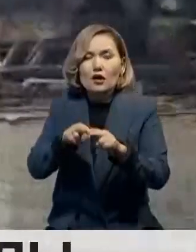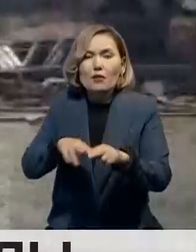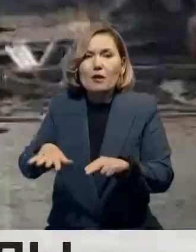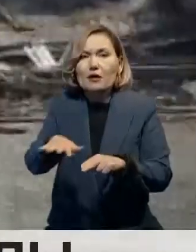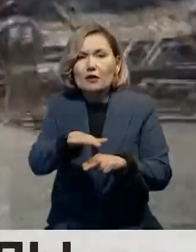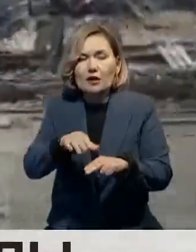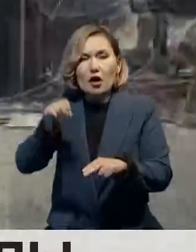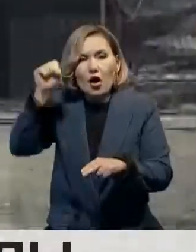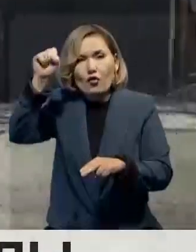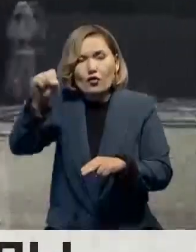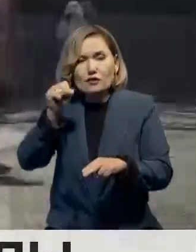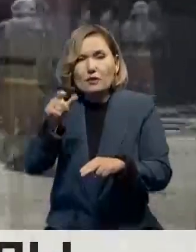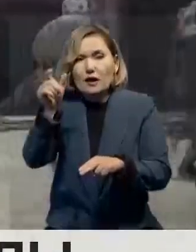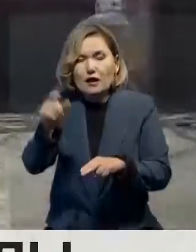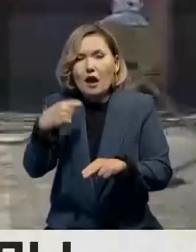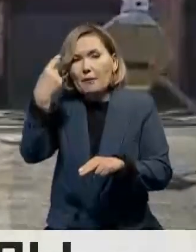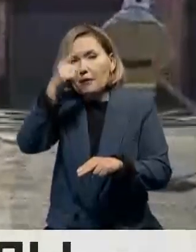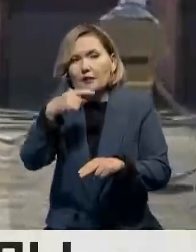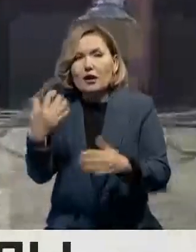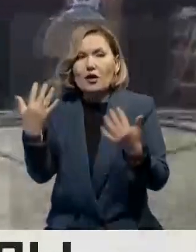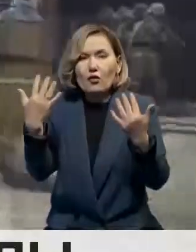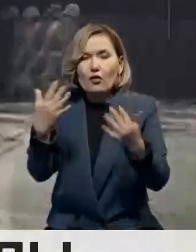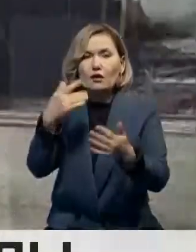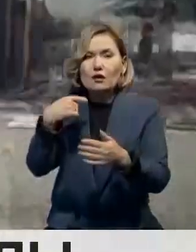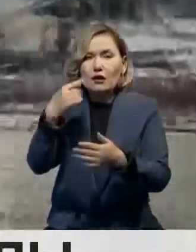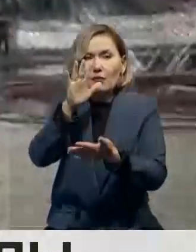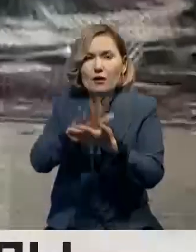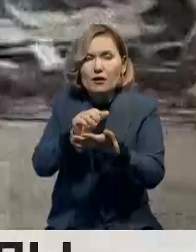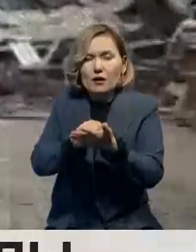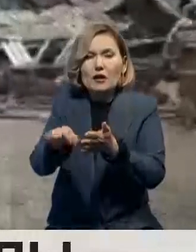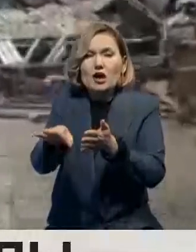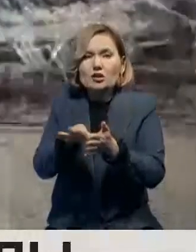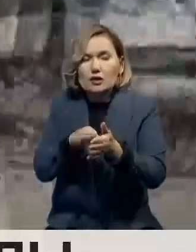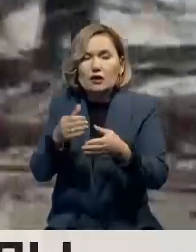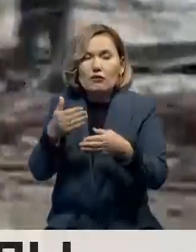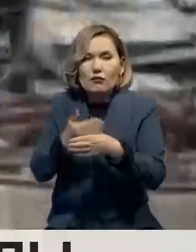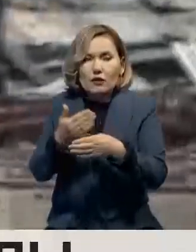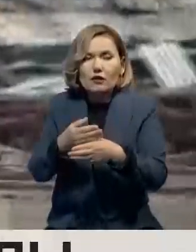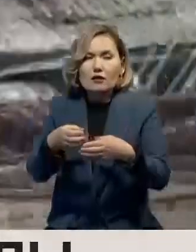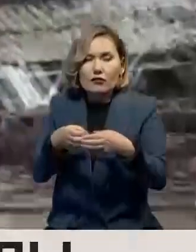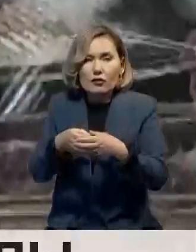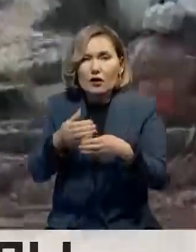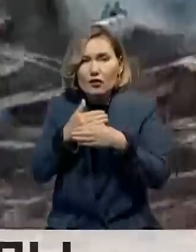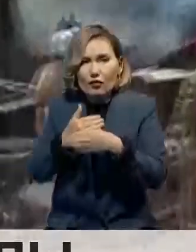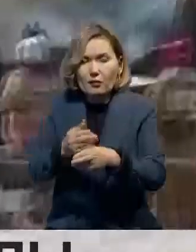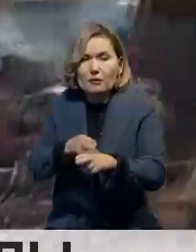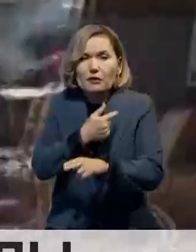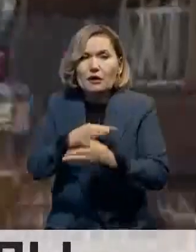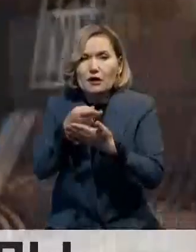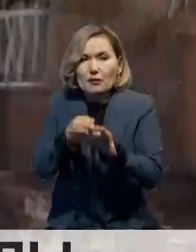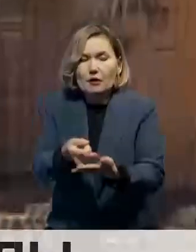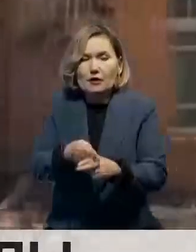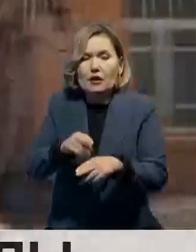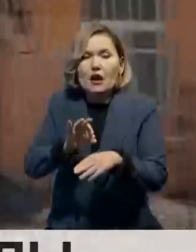жүрген Өзбекстан азаматының беті, қолы мен мойнын күйік шалып, жедел жәрдем бригадасымен ауруханаға жеткізілді. Дәрігерлер науқастың